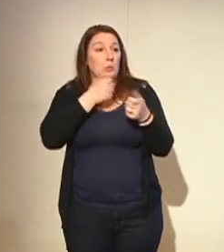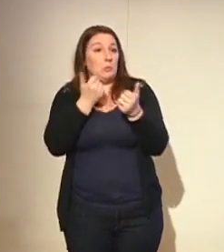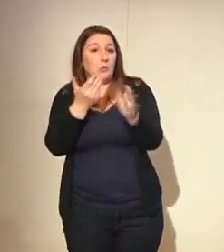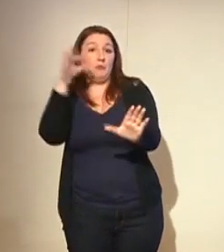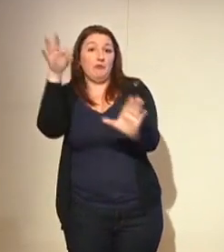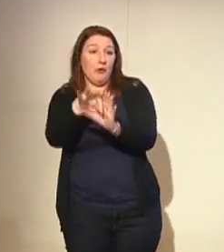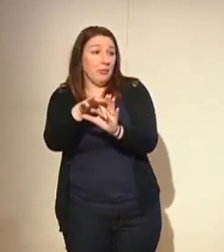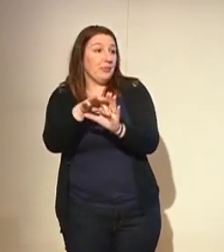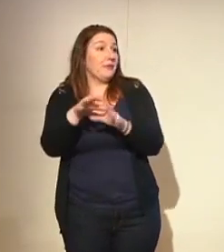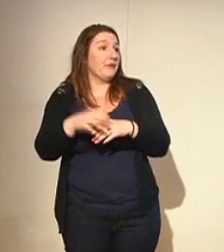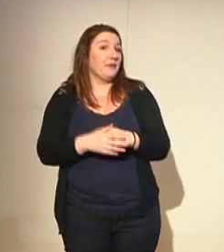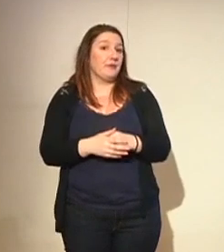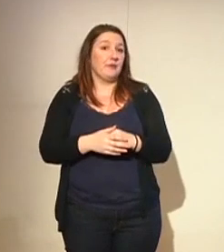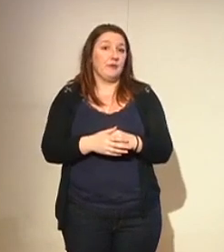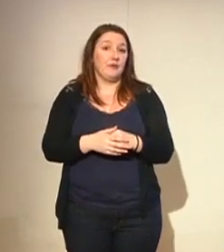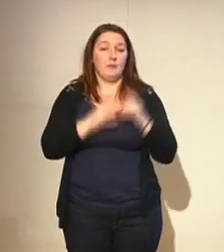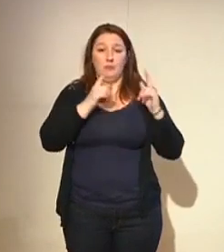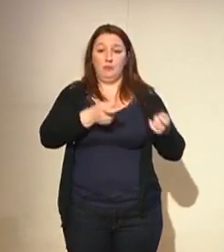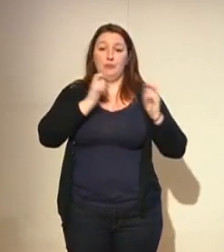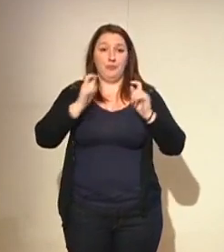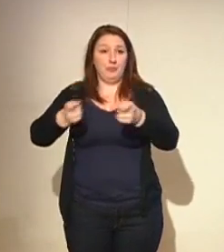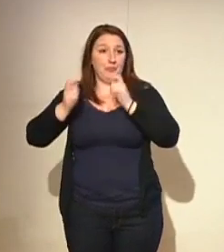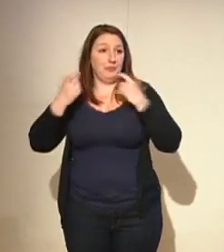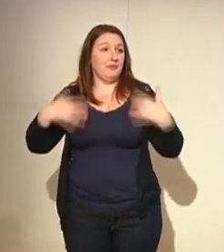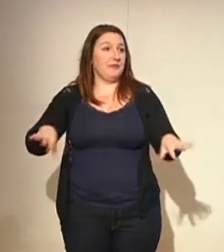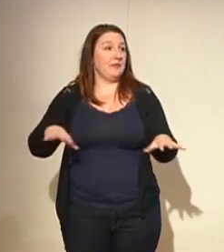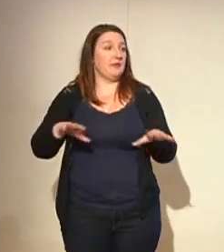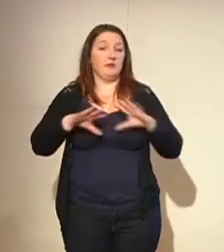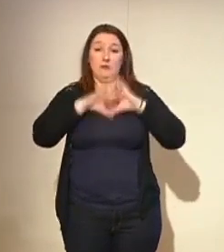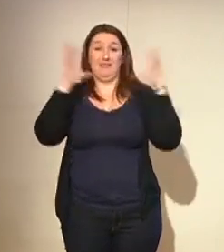ces nominations dans la délibération dans son ensemble qui est